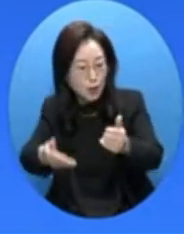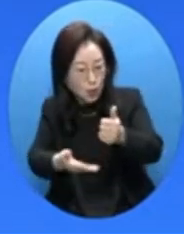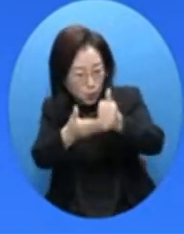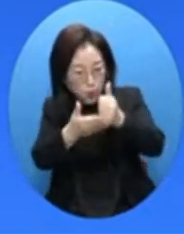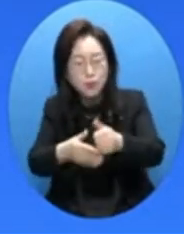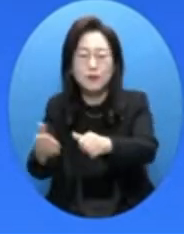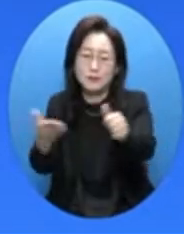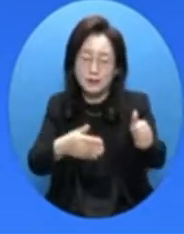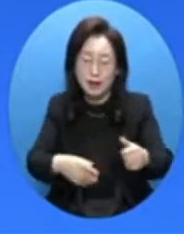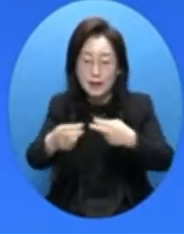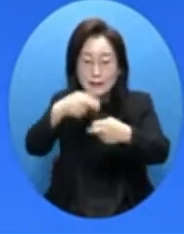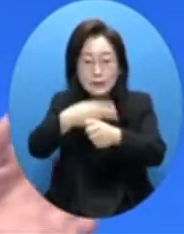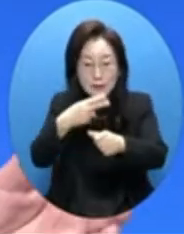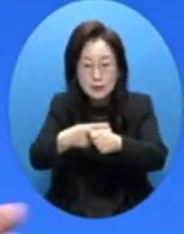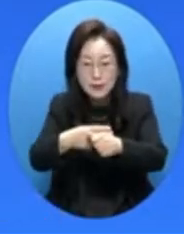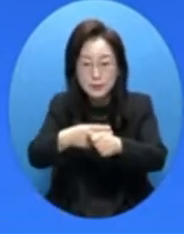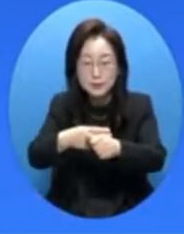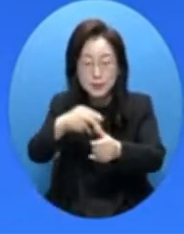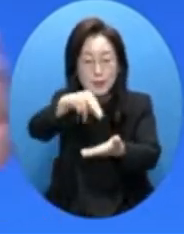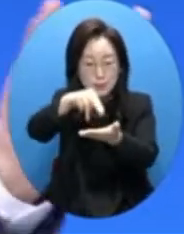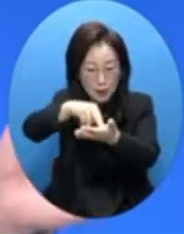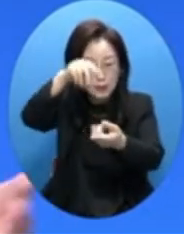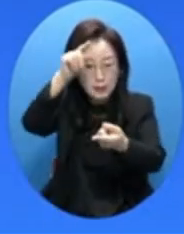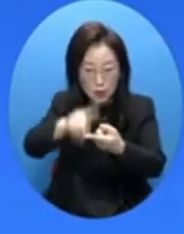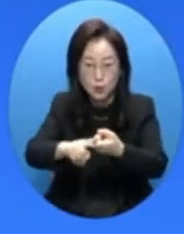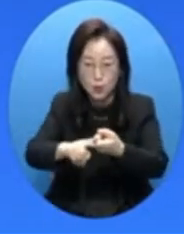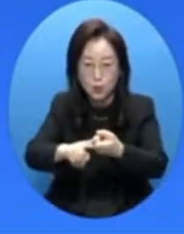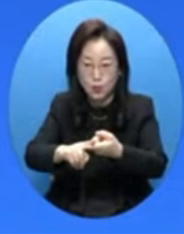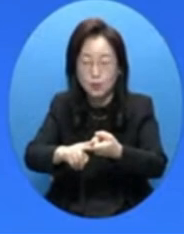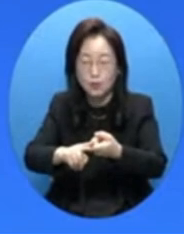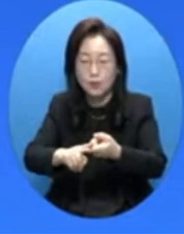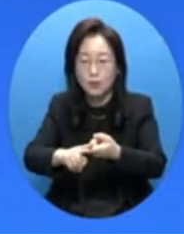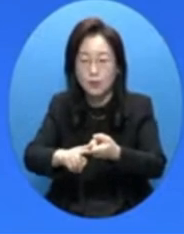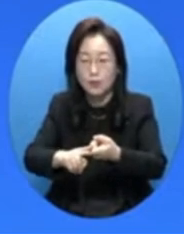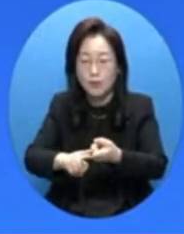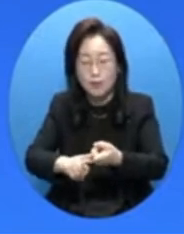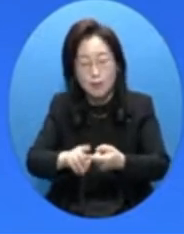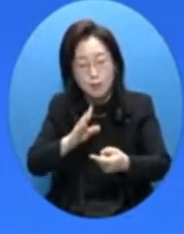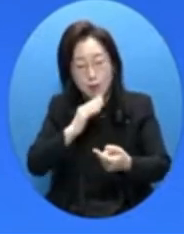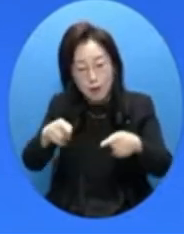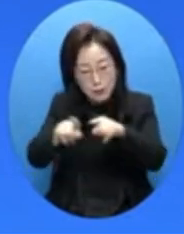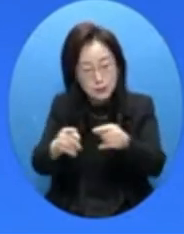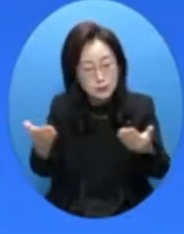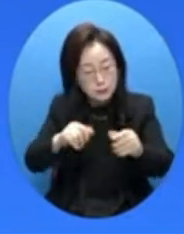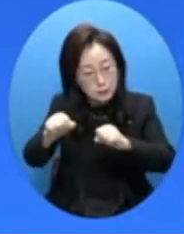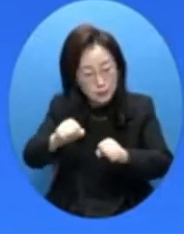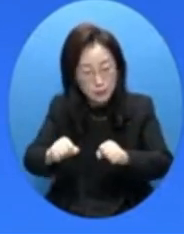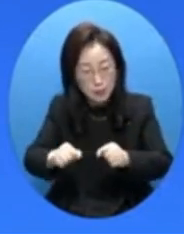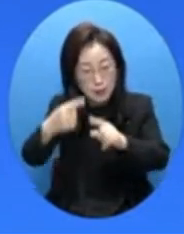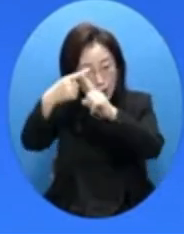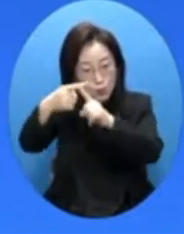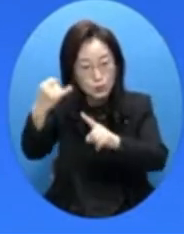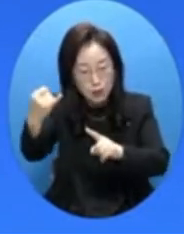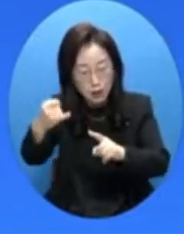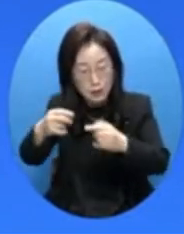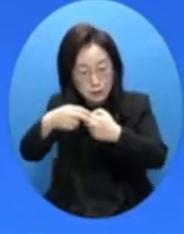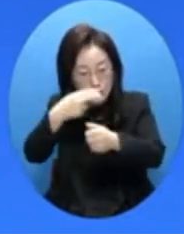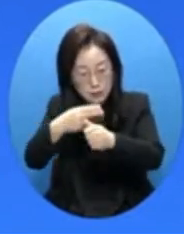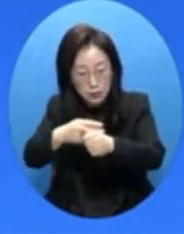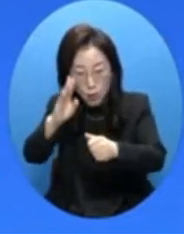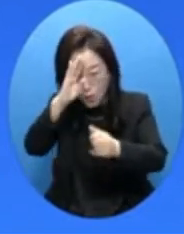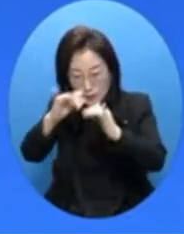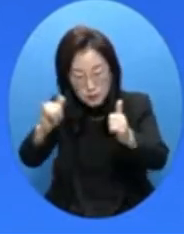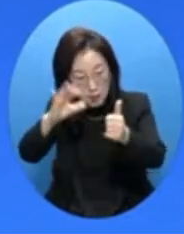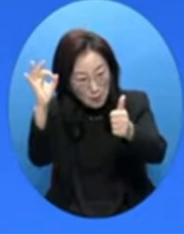바랍니다 의사 선생님은 의사 병원 전체에서 같이 일하는 의사와 간호사뿐 아니라 모든 환자들을